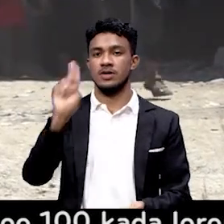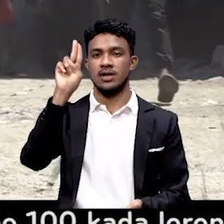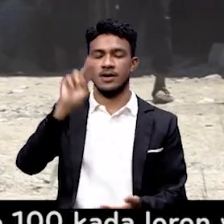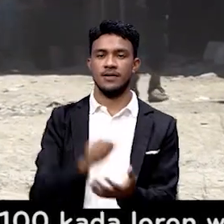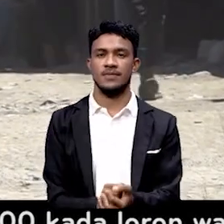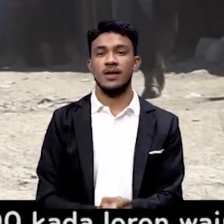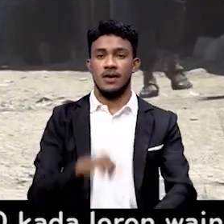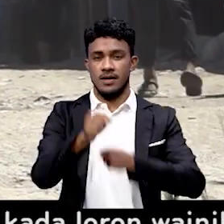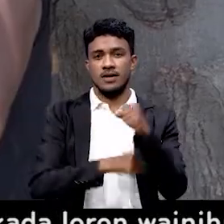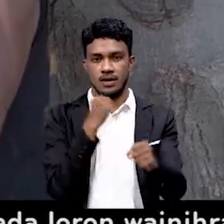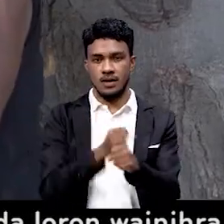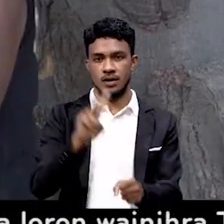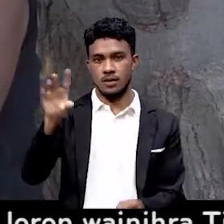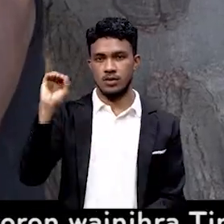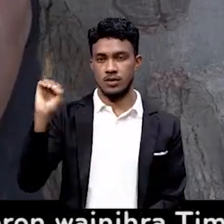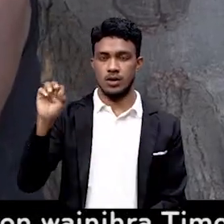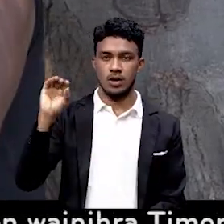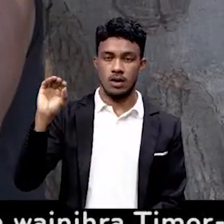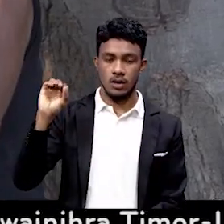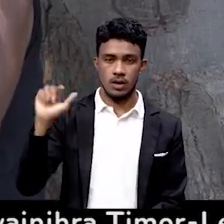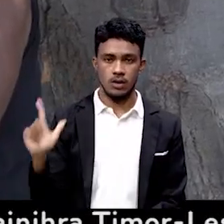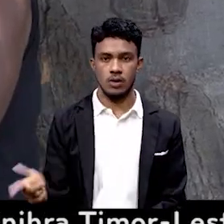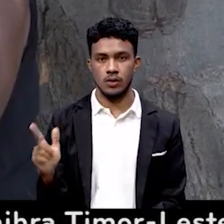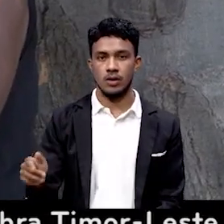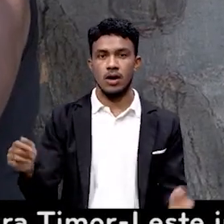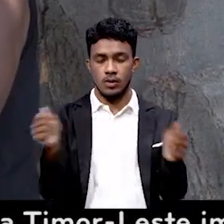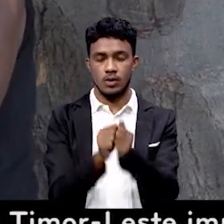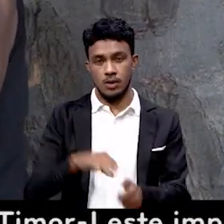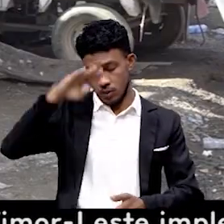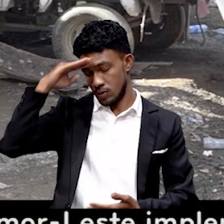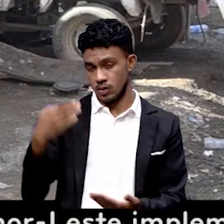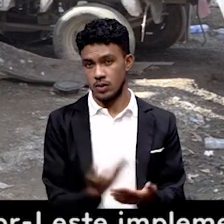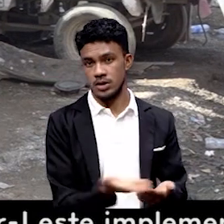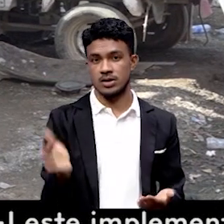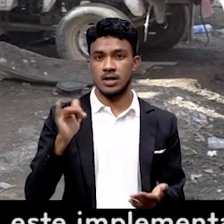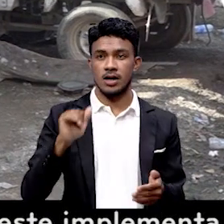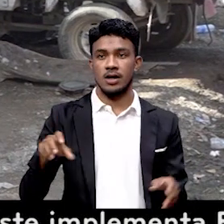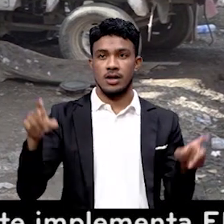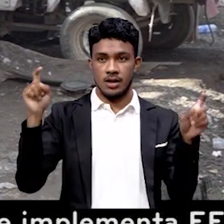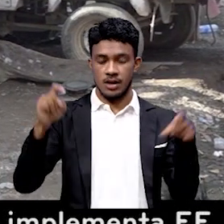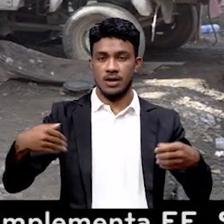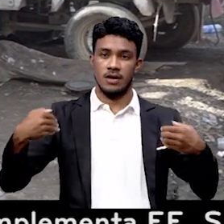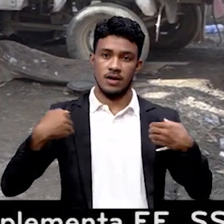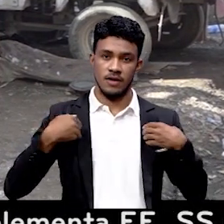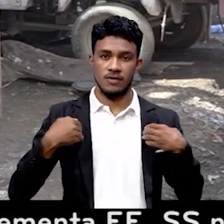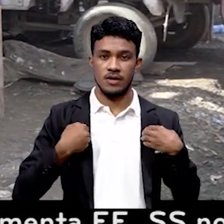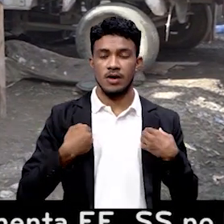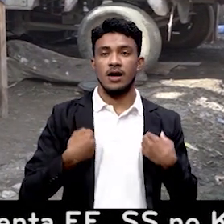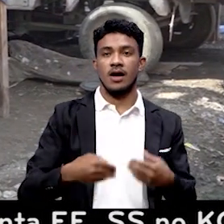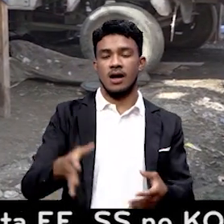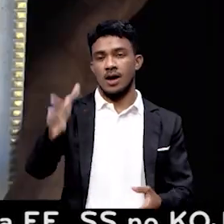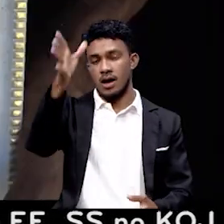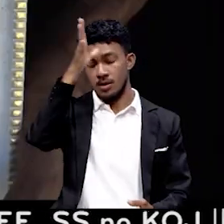Mebe iha tinang ri huruarua nulu Domingas Mutu hone on sira tenki simu realidade katak amang husini online